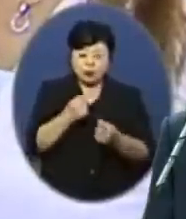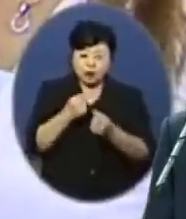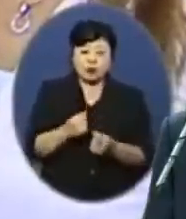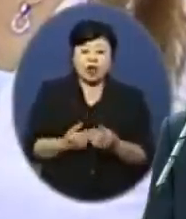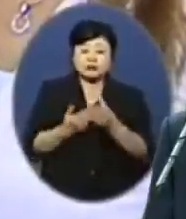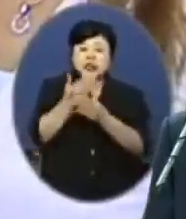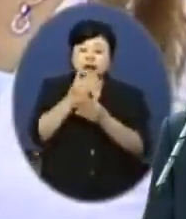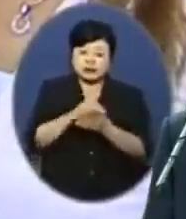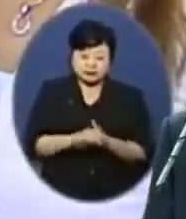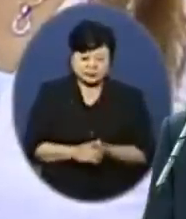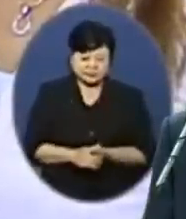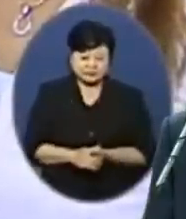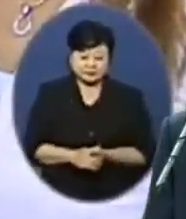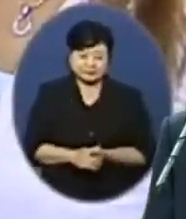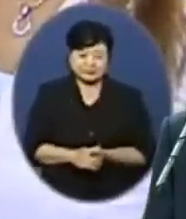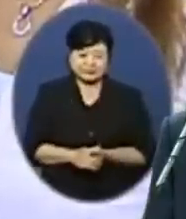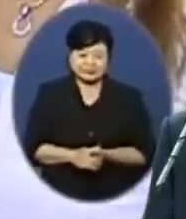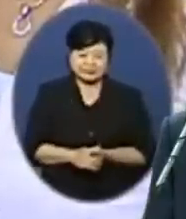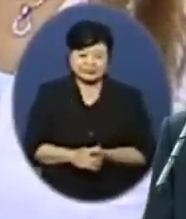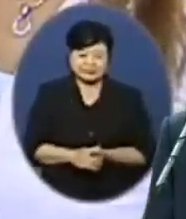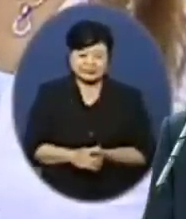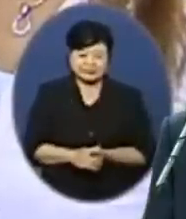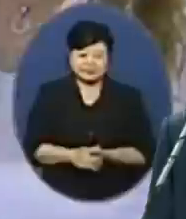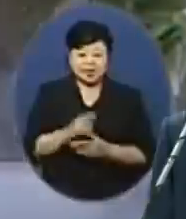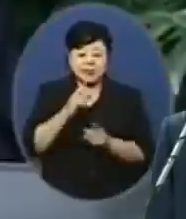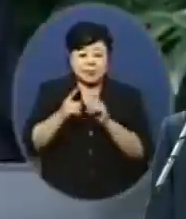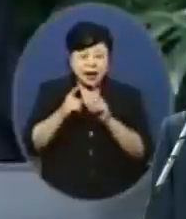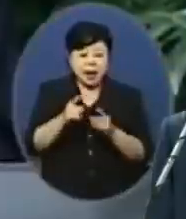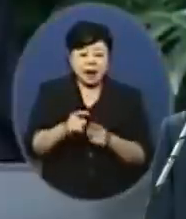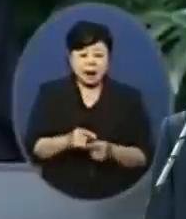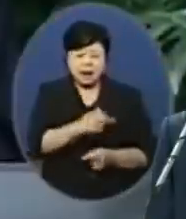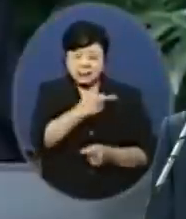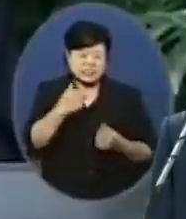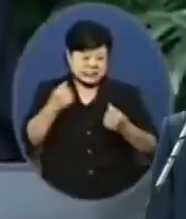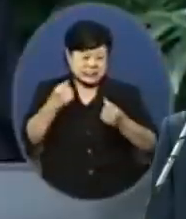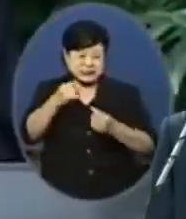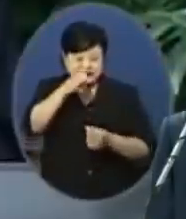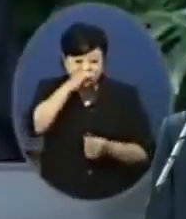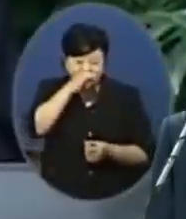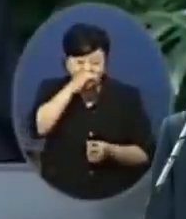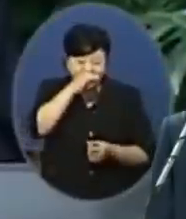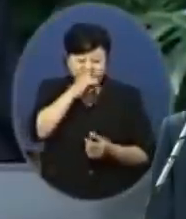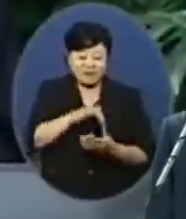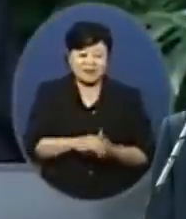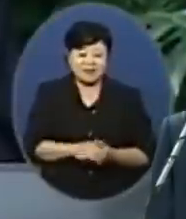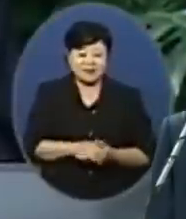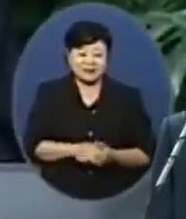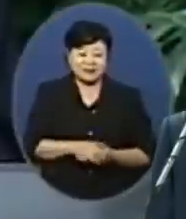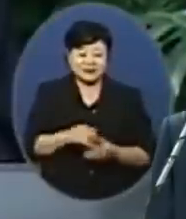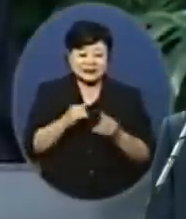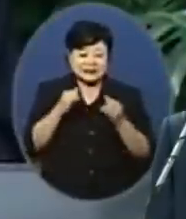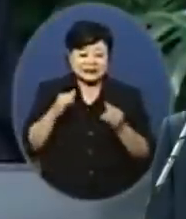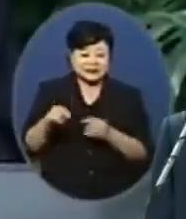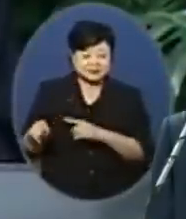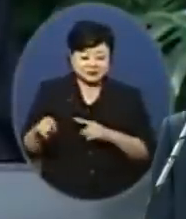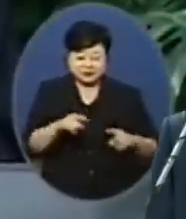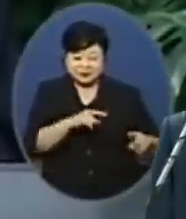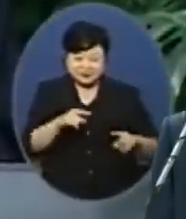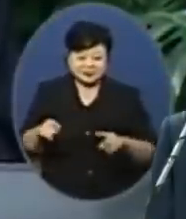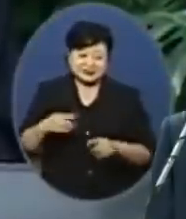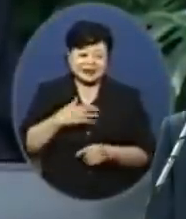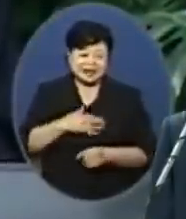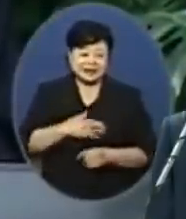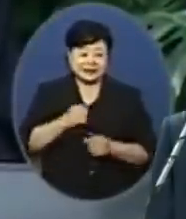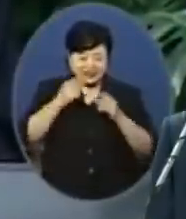굳세게 만들어주는 것입니다. 말이 얼마나 큰 힘을 가지고 여러분의 인생을 다스려간다는 것을 깨닫게 되면